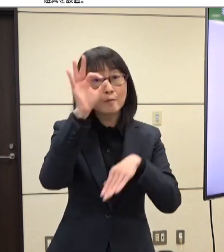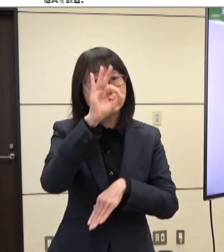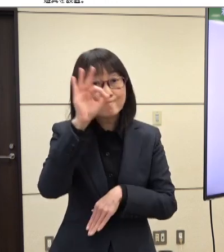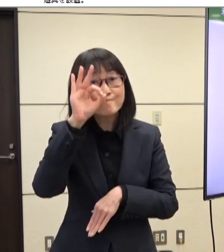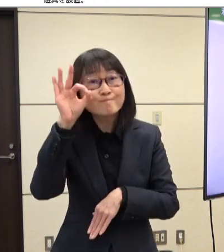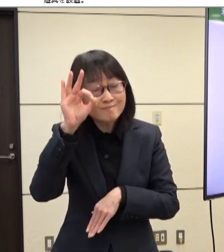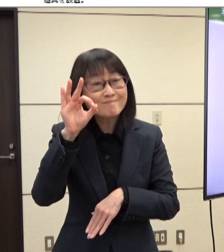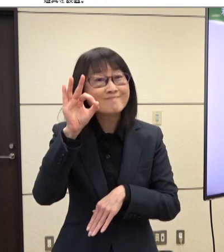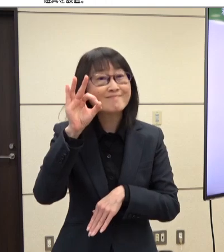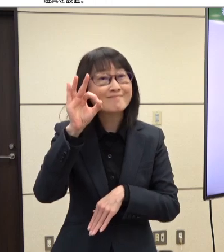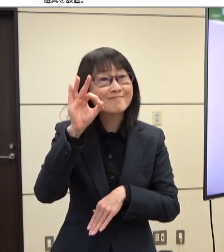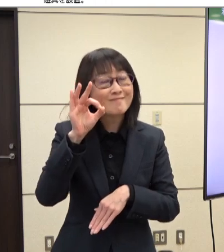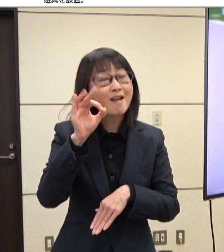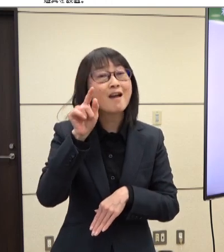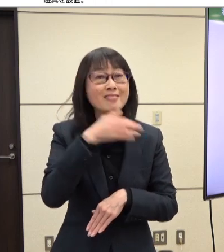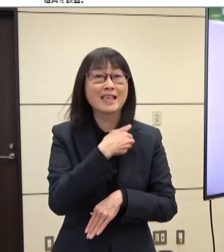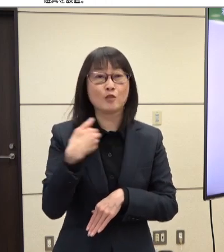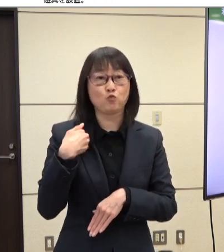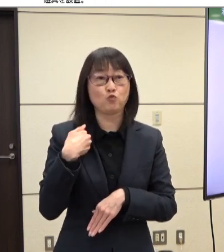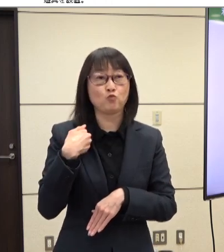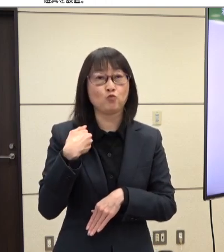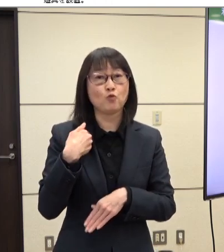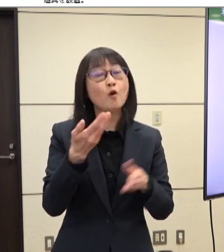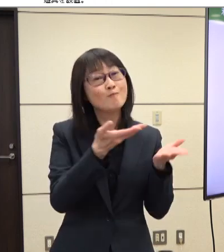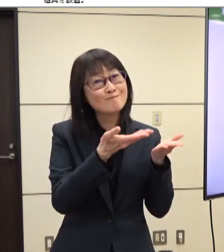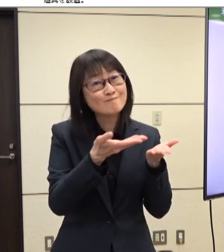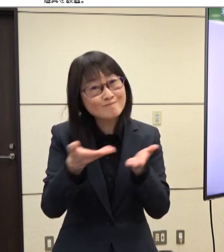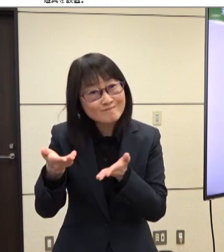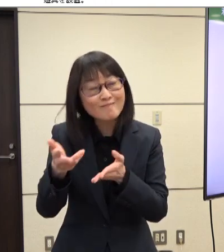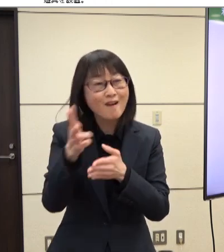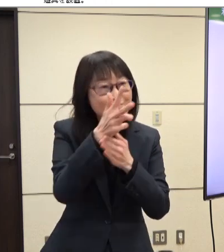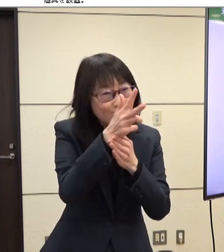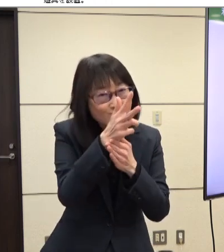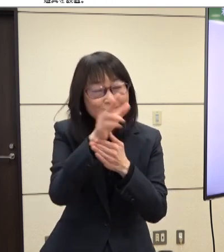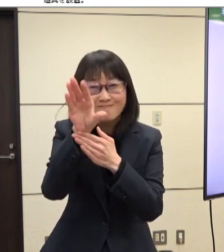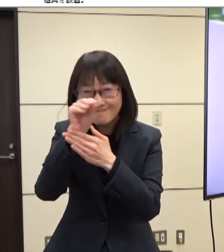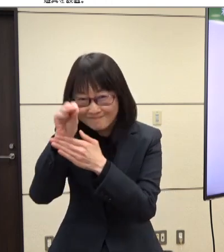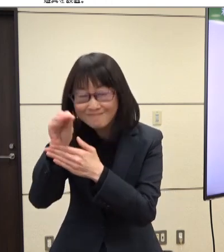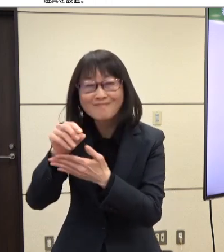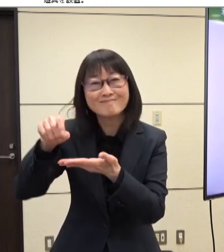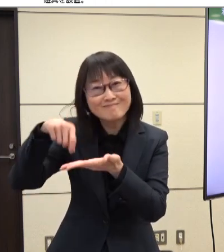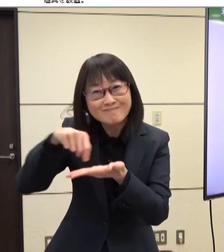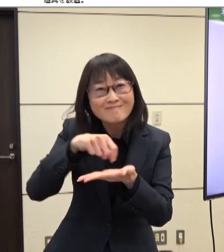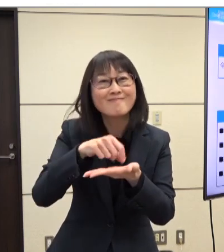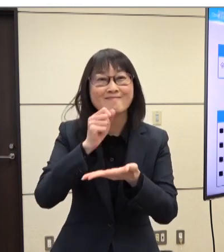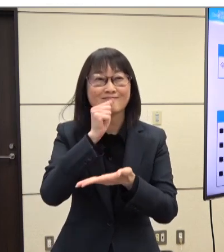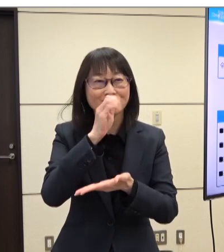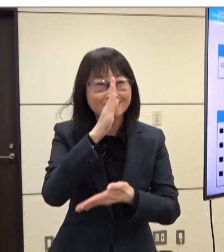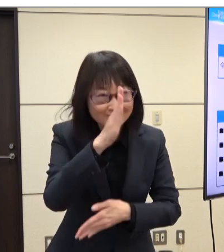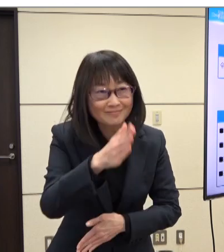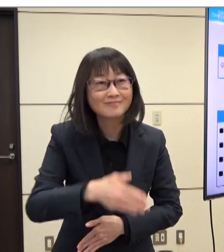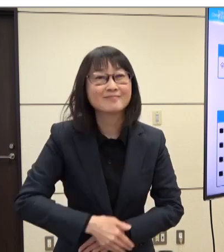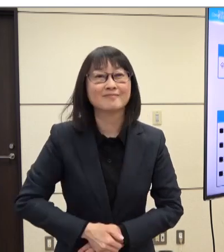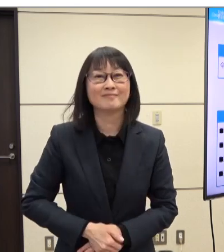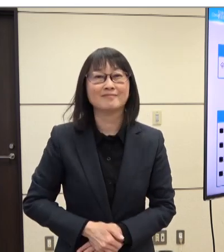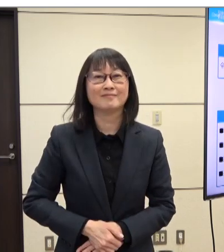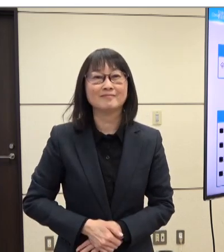どうぞ取材をいただければというふうに思います。5点目は以上です。